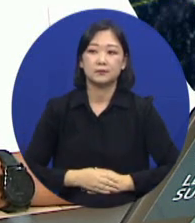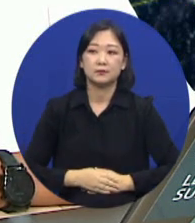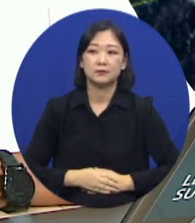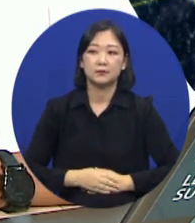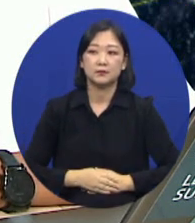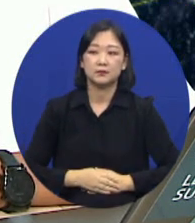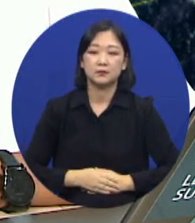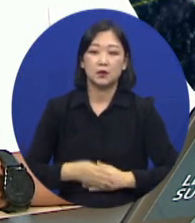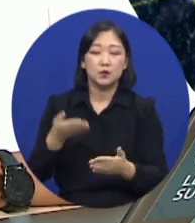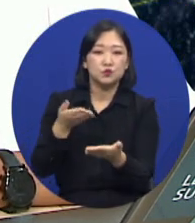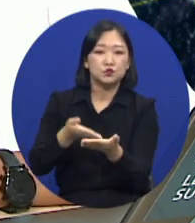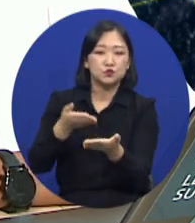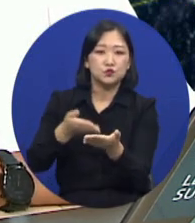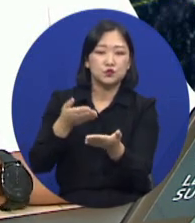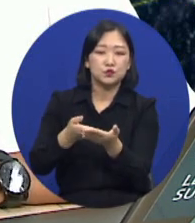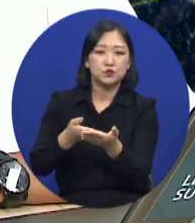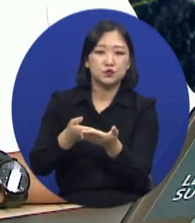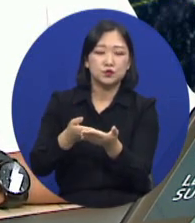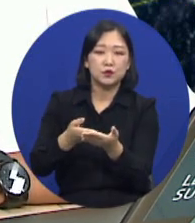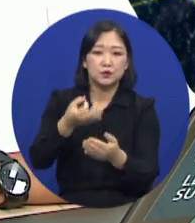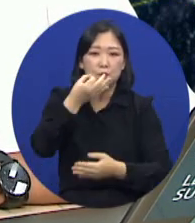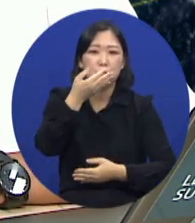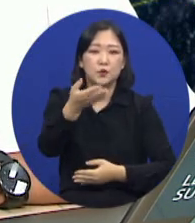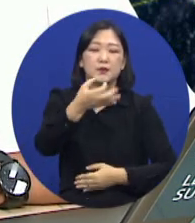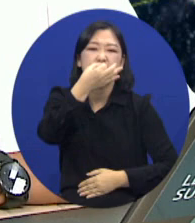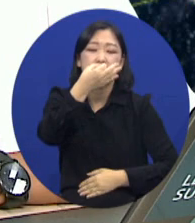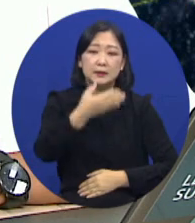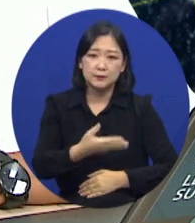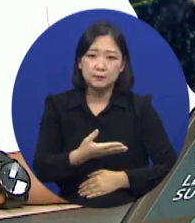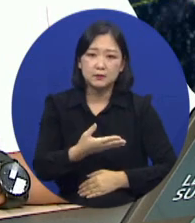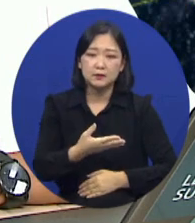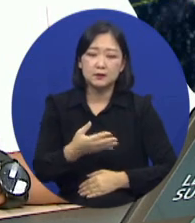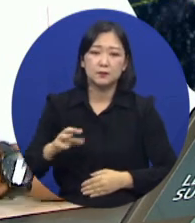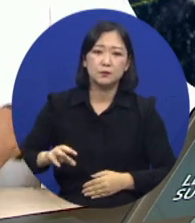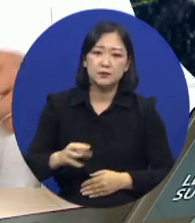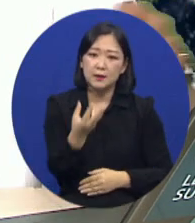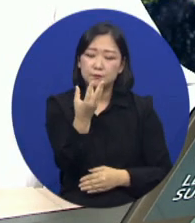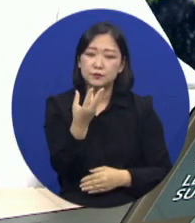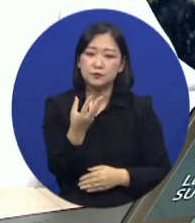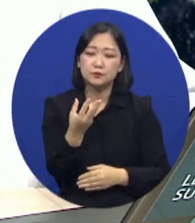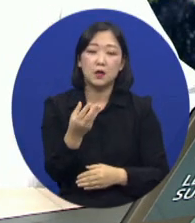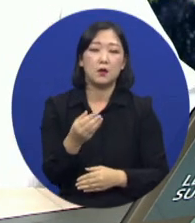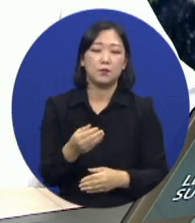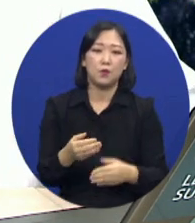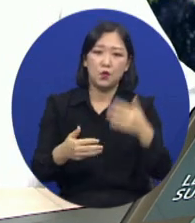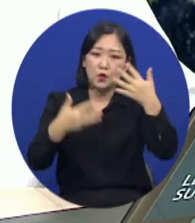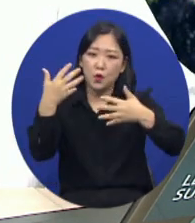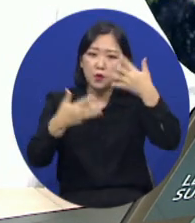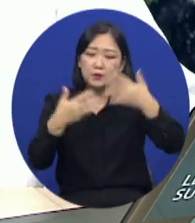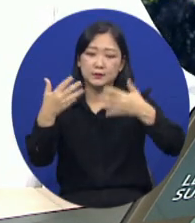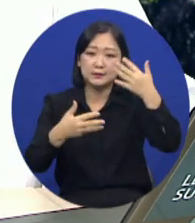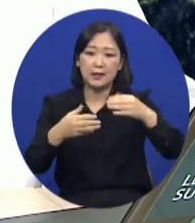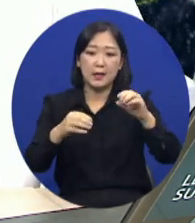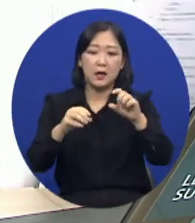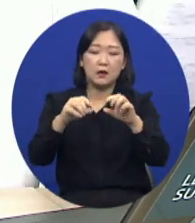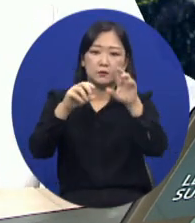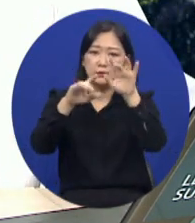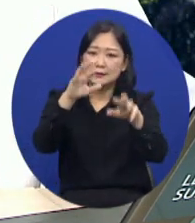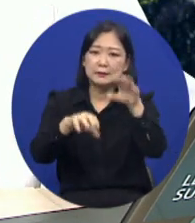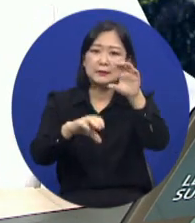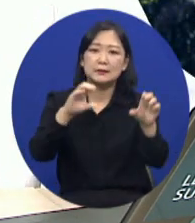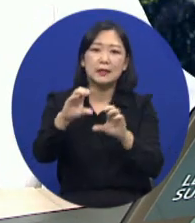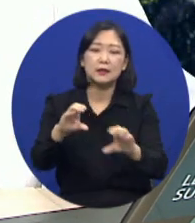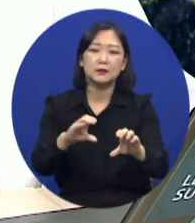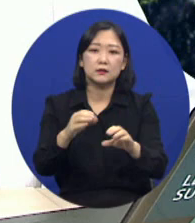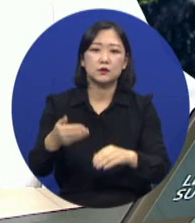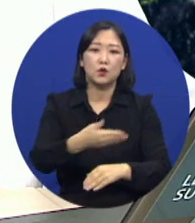저희는 이제 뉴스에서 다루기 힘든 그 각 국가별 태풍 전망과 또 누리꾼들이 보내준 영상과 댓글 등으로 여러분과 함께